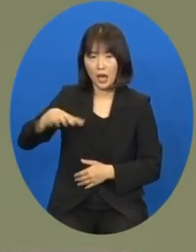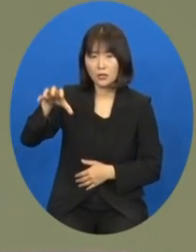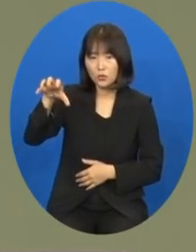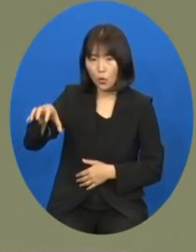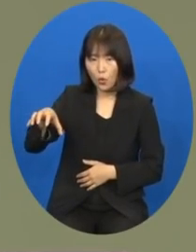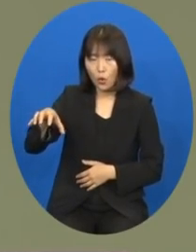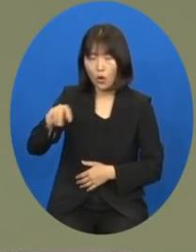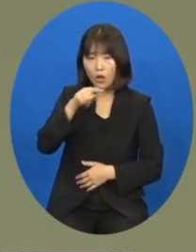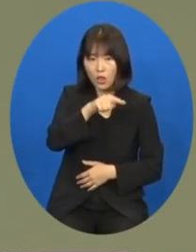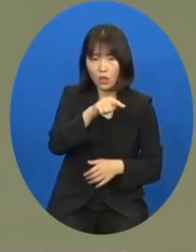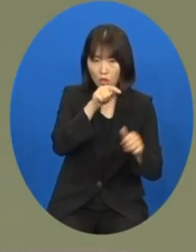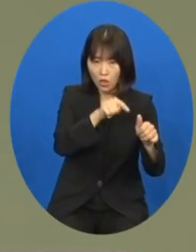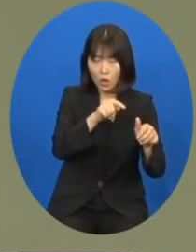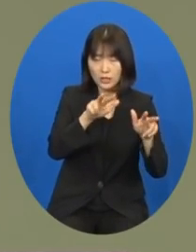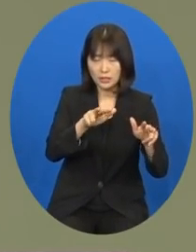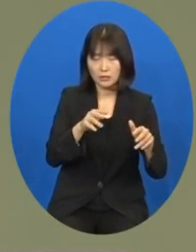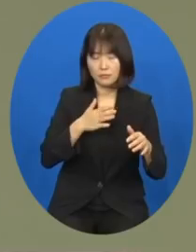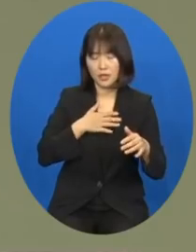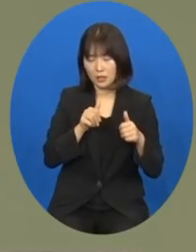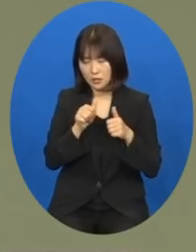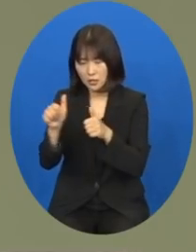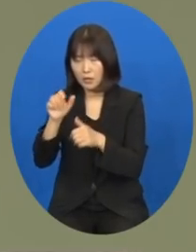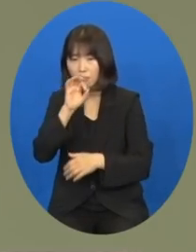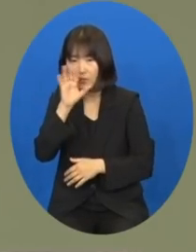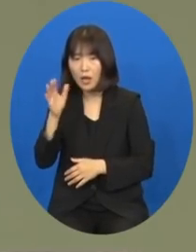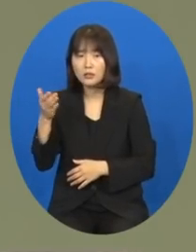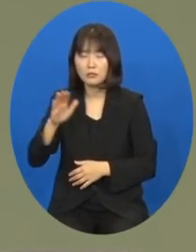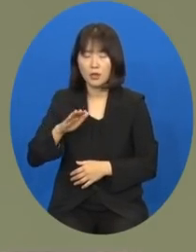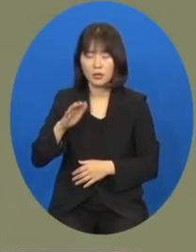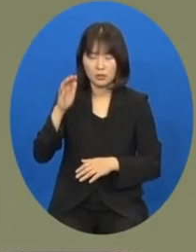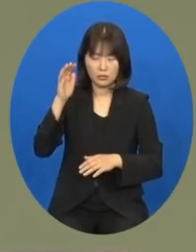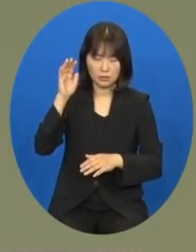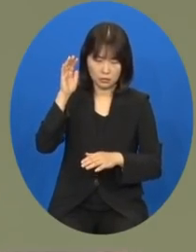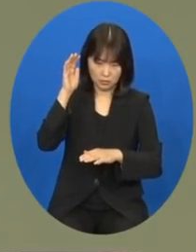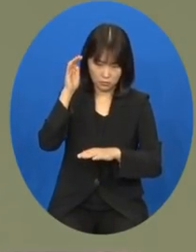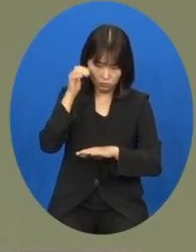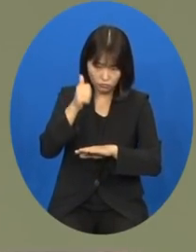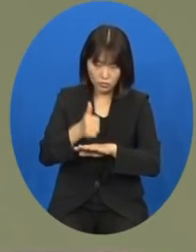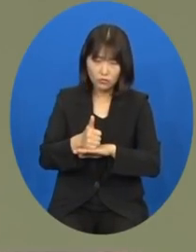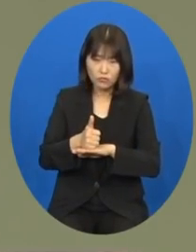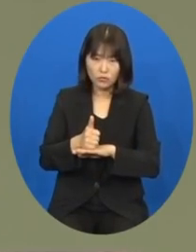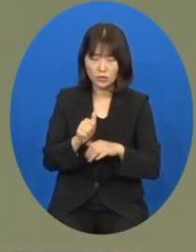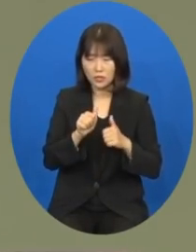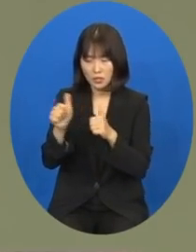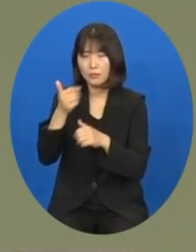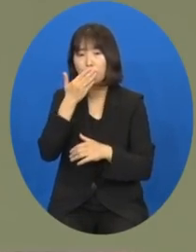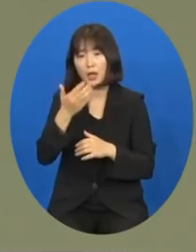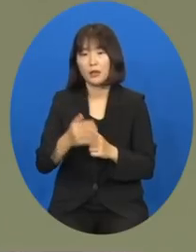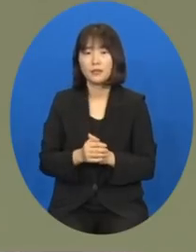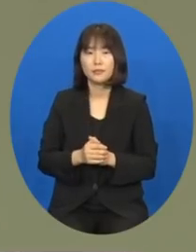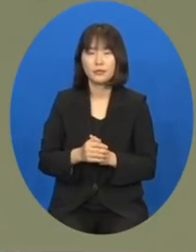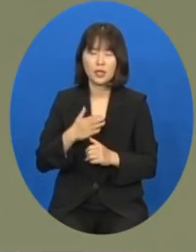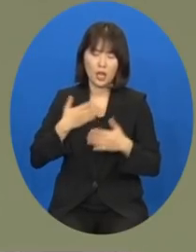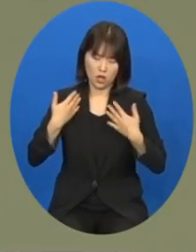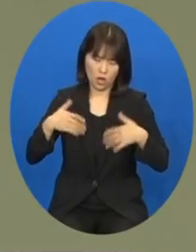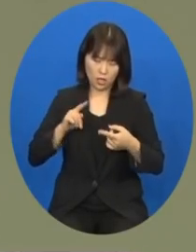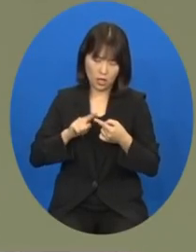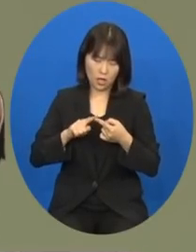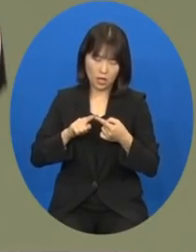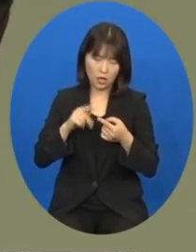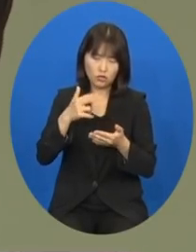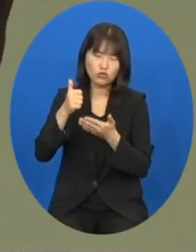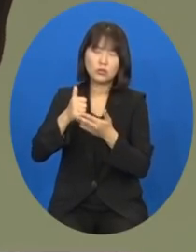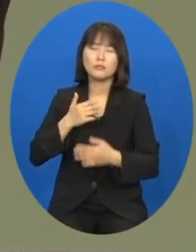가는 건데 지금은 너가 따라올 수 없지만 나중엔 따라 올 거에요 아 그렇지 내가 연합 할 것 줄이면 하시는구나 그러나 나중엔 결국